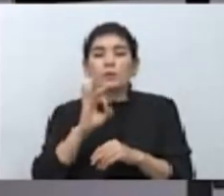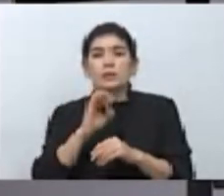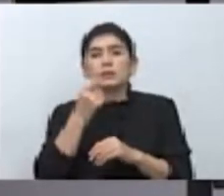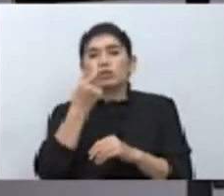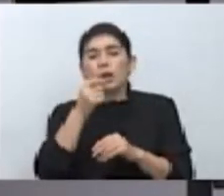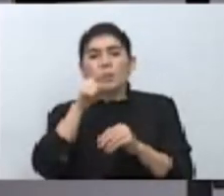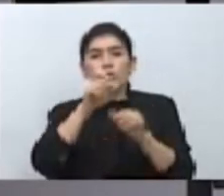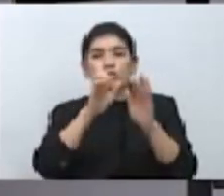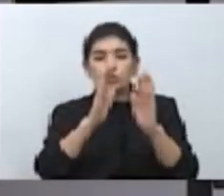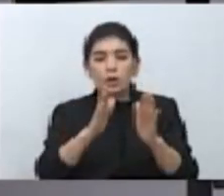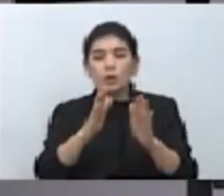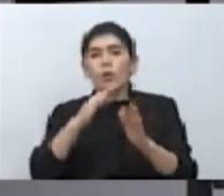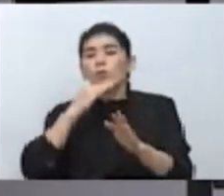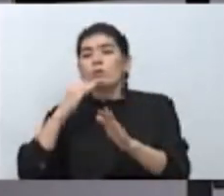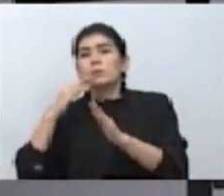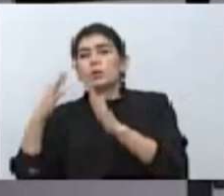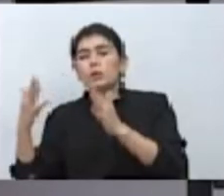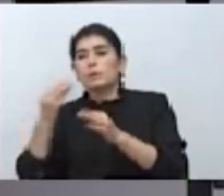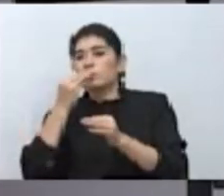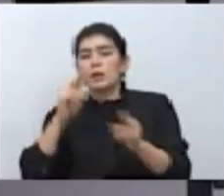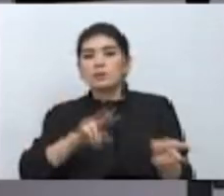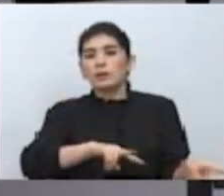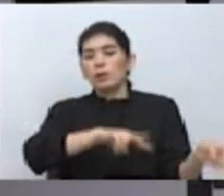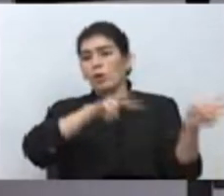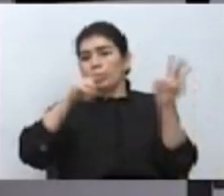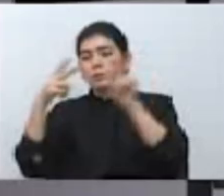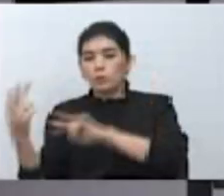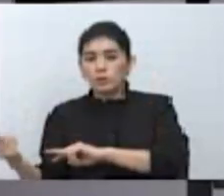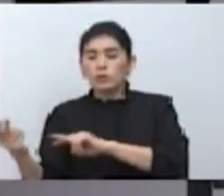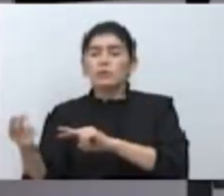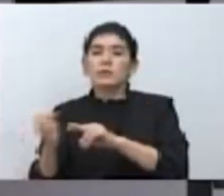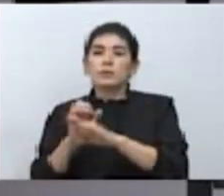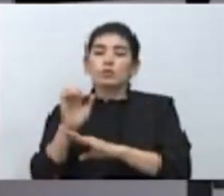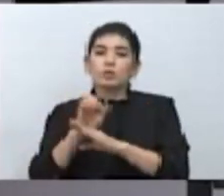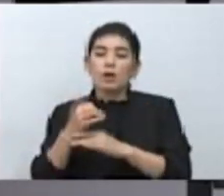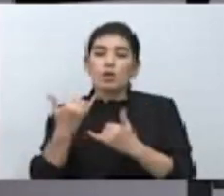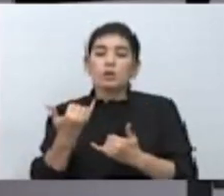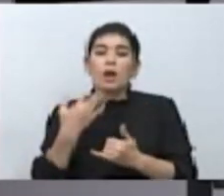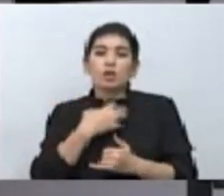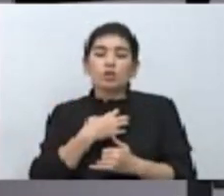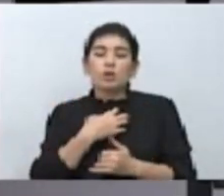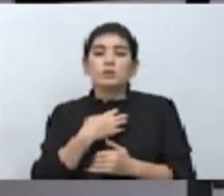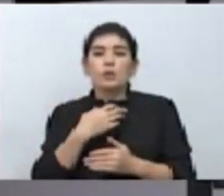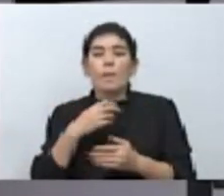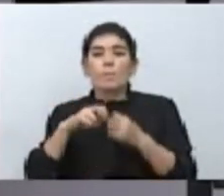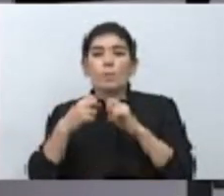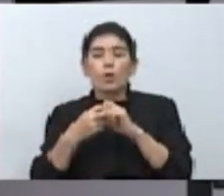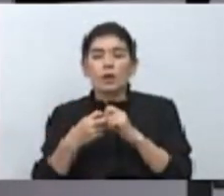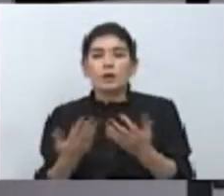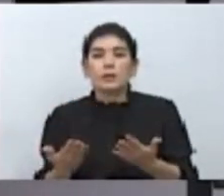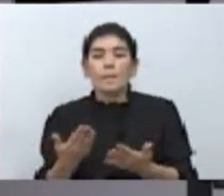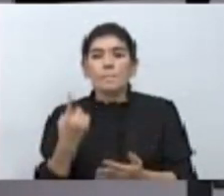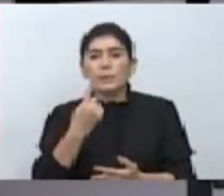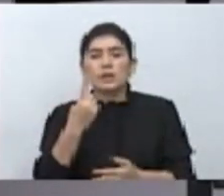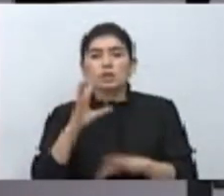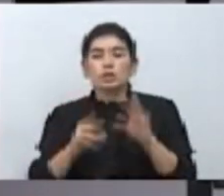kam joydan ko'p miqdorda oziqa mahsulotlarini olish hozirgi asosiy muammolardan biri hisoblanadi.